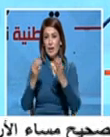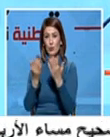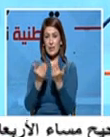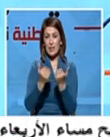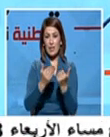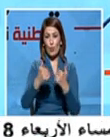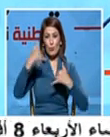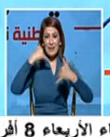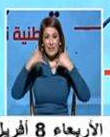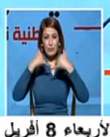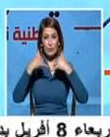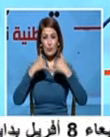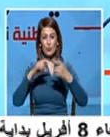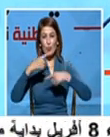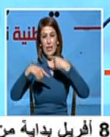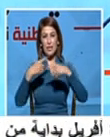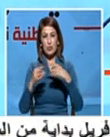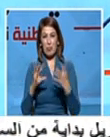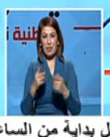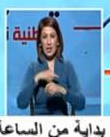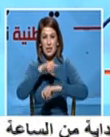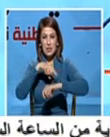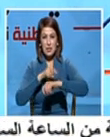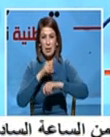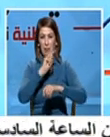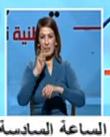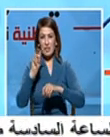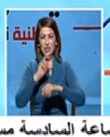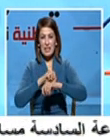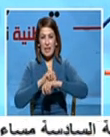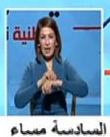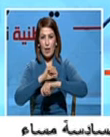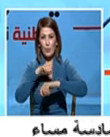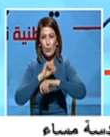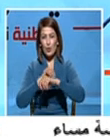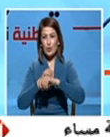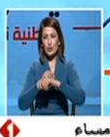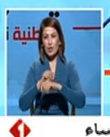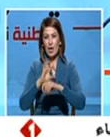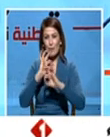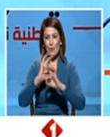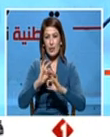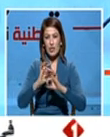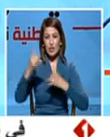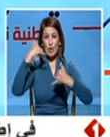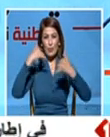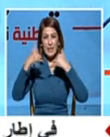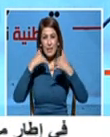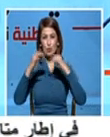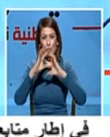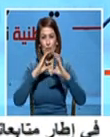لا مويان يمكن اوتور دو 12 دقيقه 4 ساعه باش واحد ينجم يتحصل علينا، ينجم يتحصل في ساعه كيما